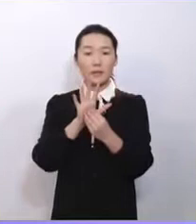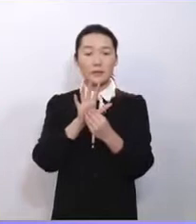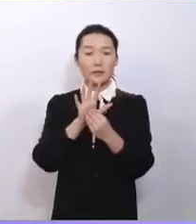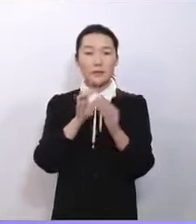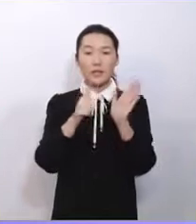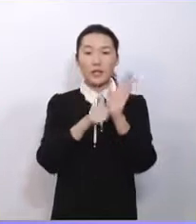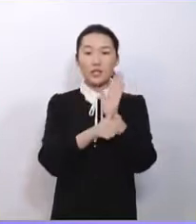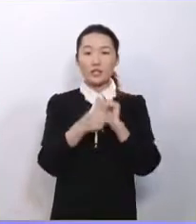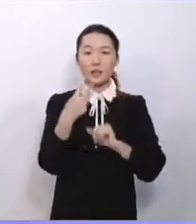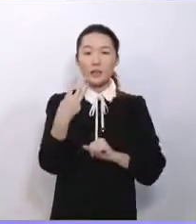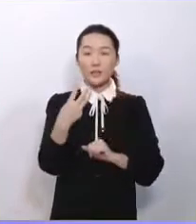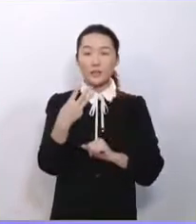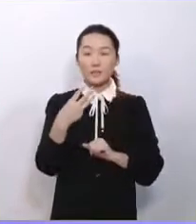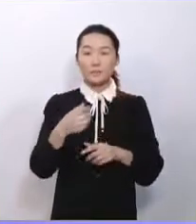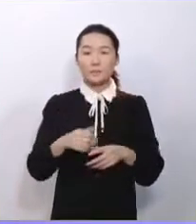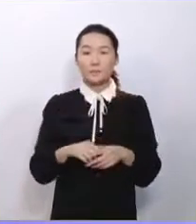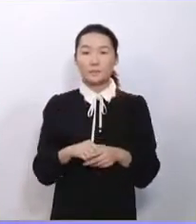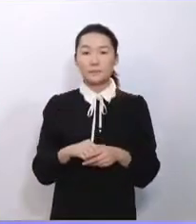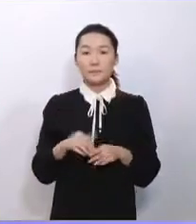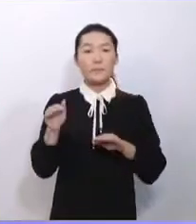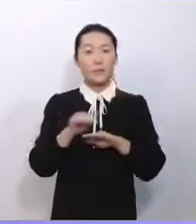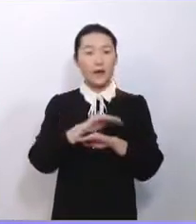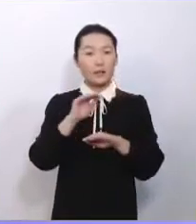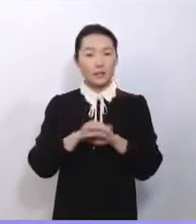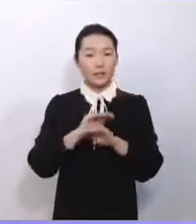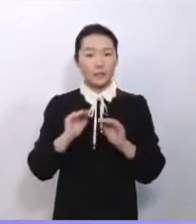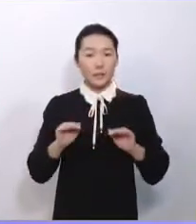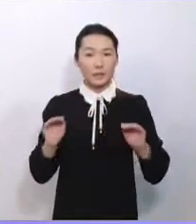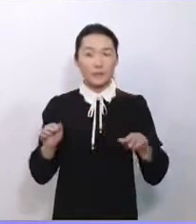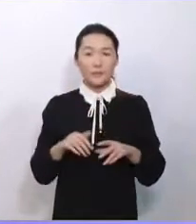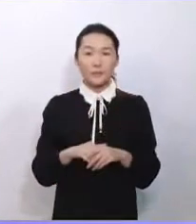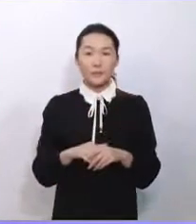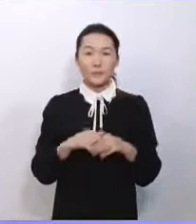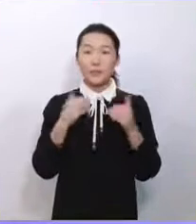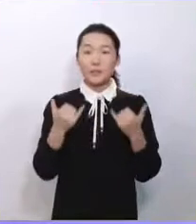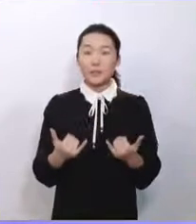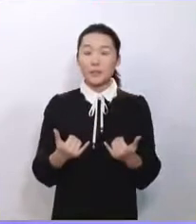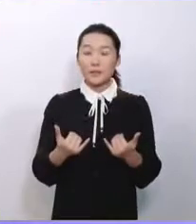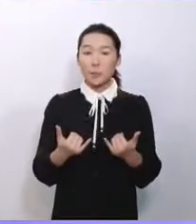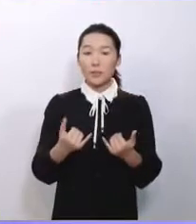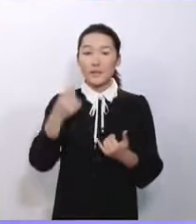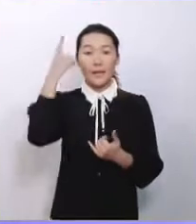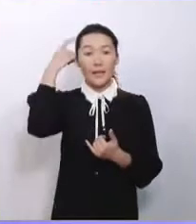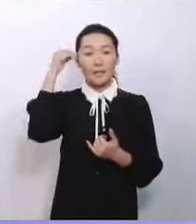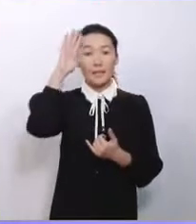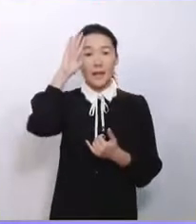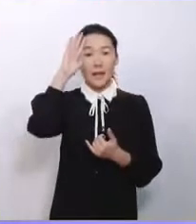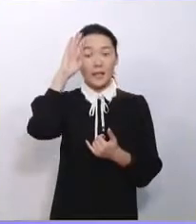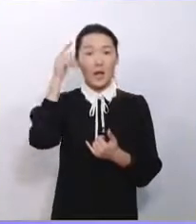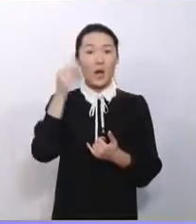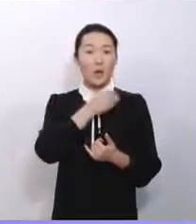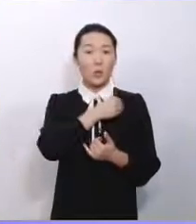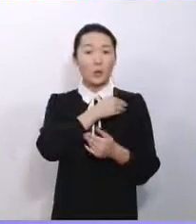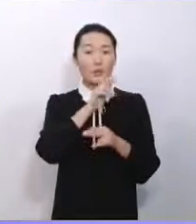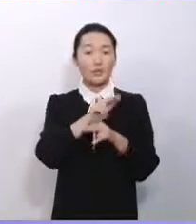15 и 63. Молодцы, ребята! Сегодня Знайка решил научить